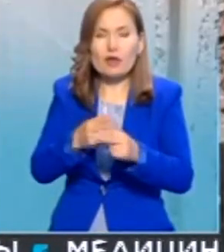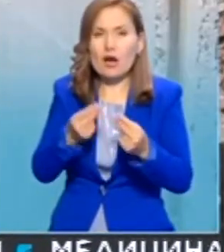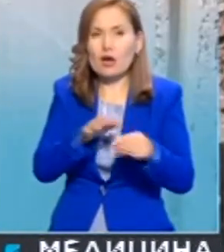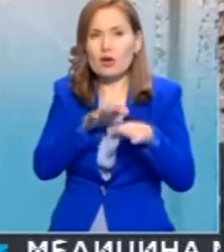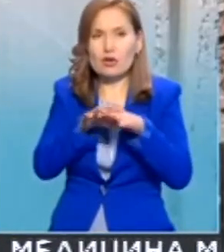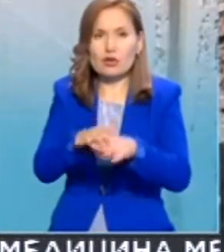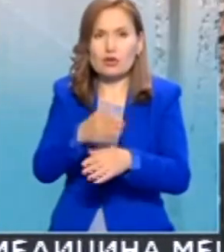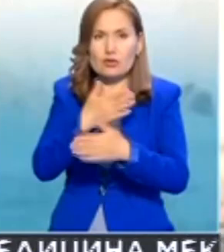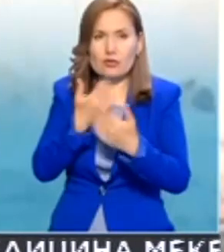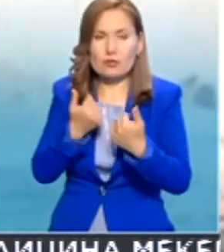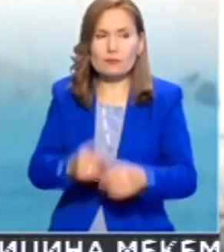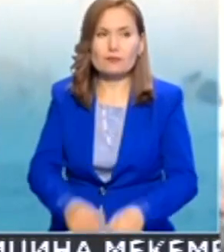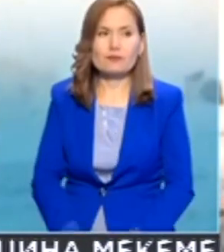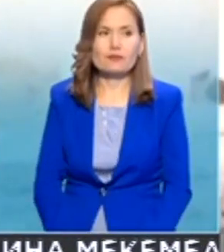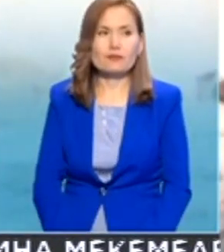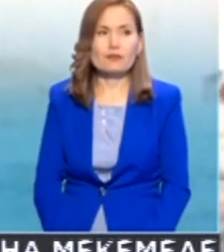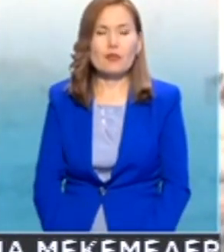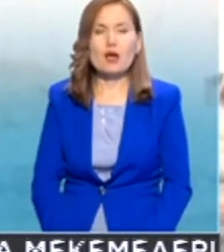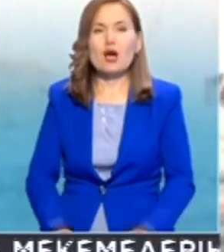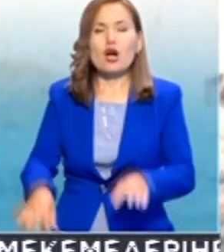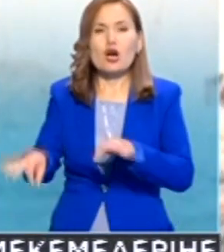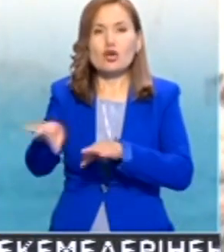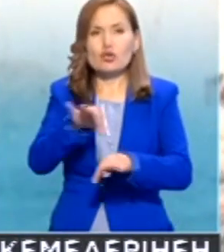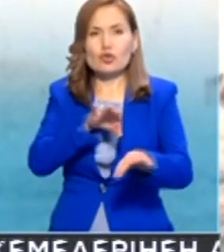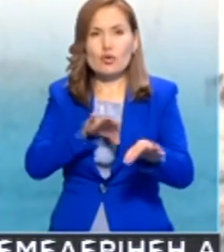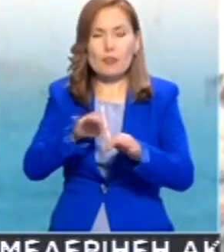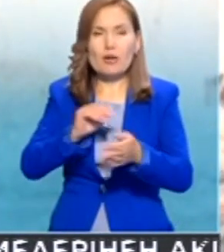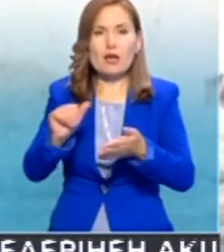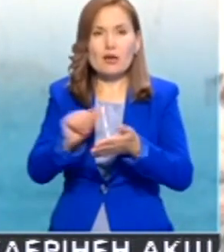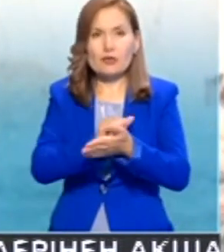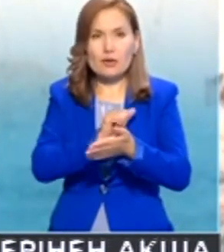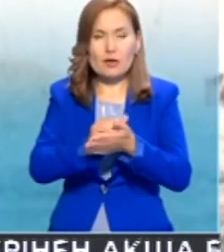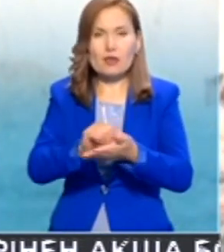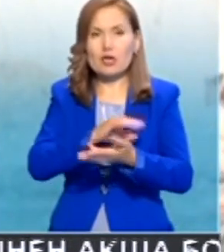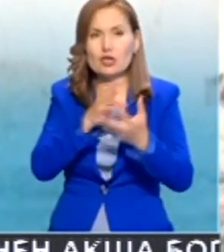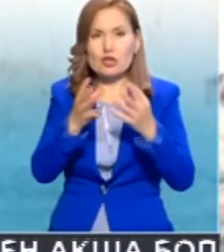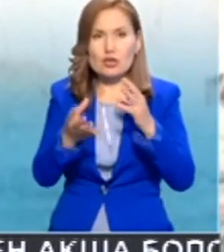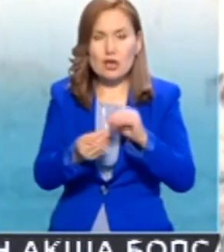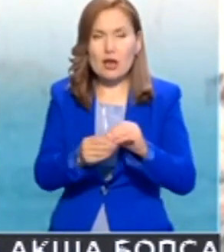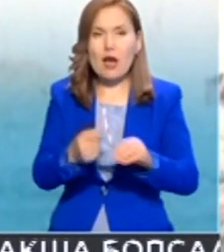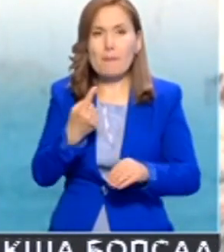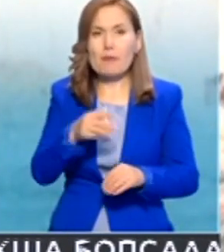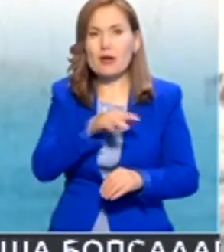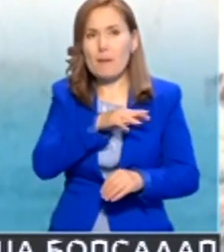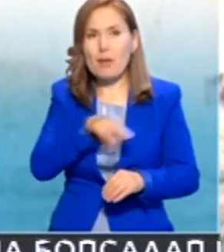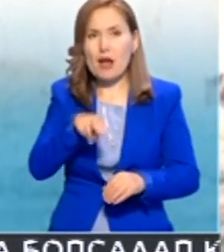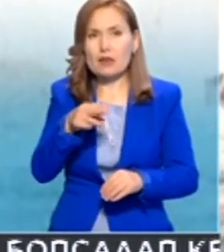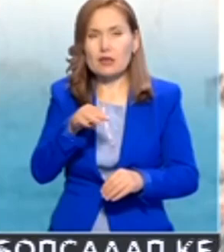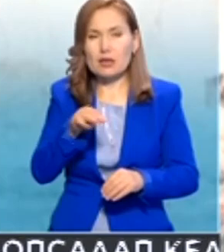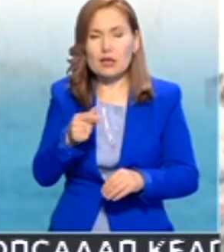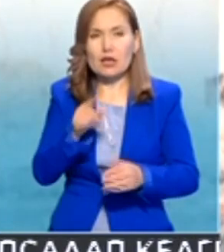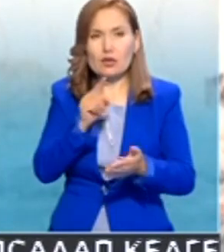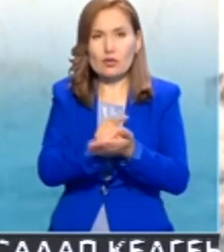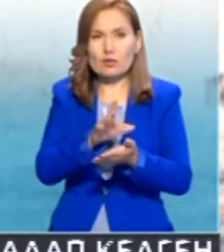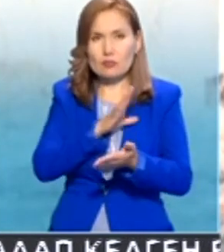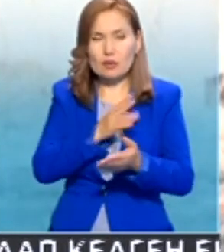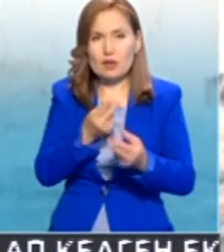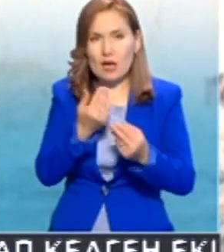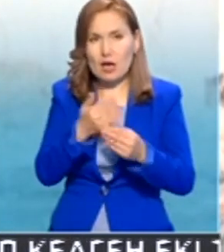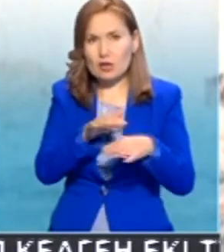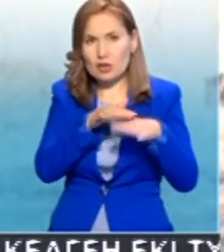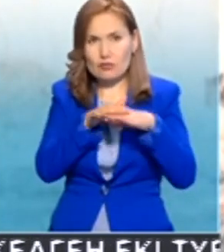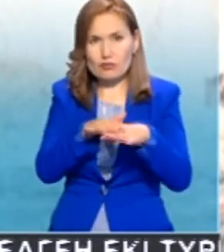менен аяксыз калды. Жобалык сметага сайкес бул жобанын жалпы куну 1 миллиард теңгеден асат.